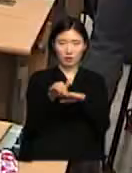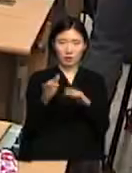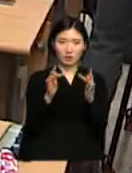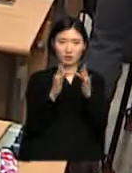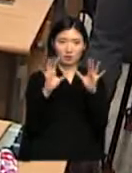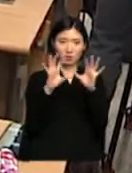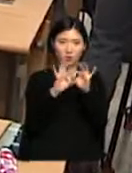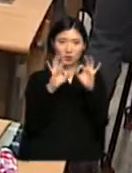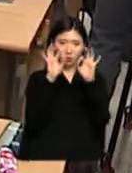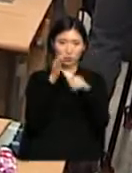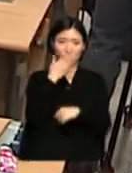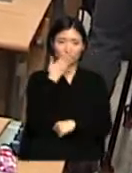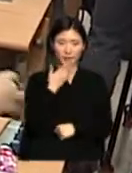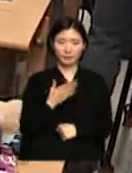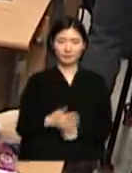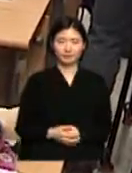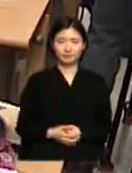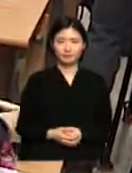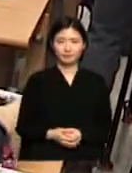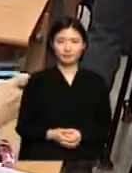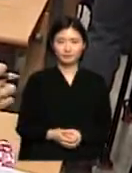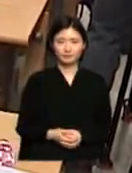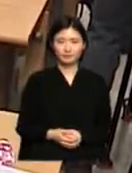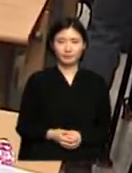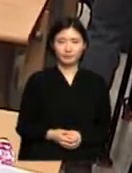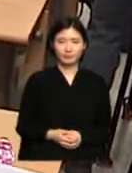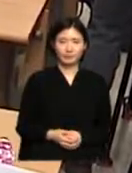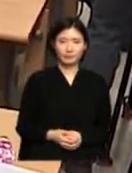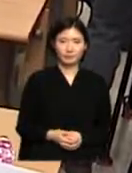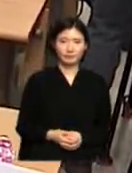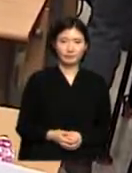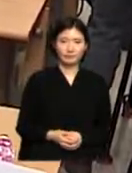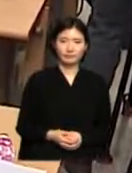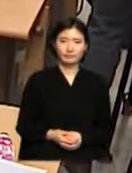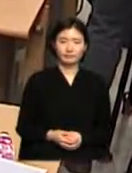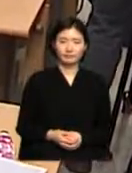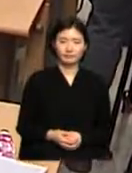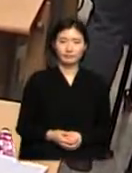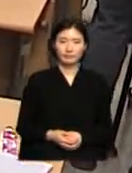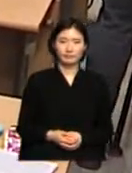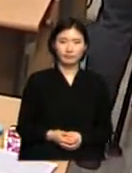포털에서 확인할 수 있습니다. 딜라이브 서울경기 케이블TV 오신영입니다.